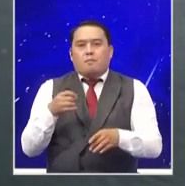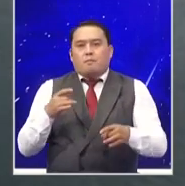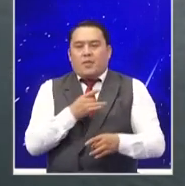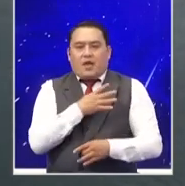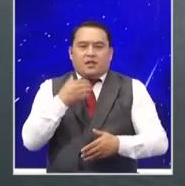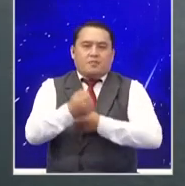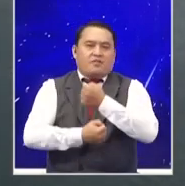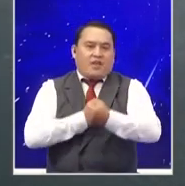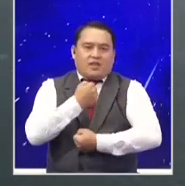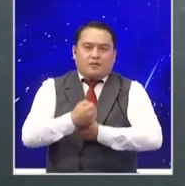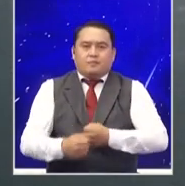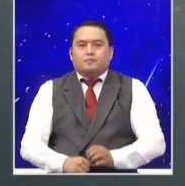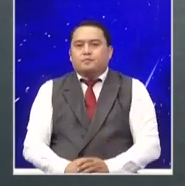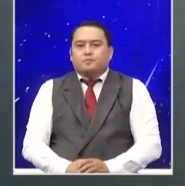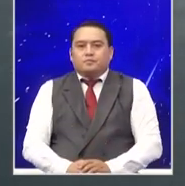белых медведей.